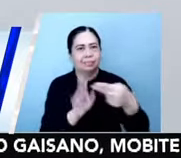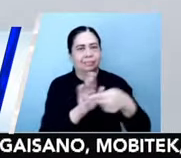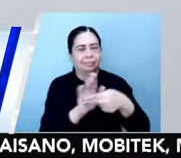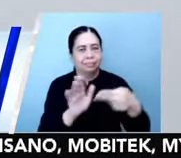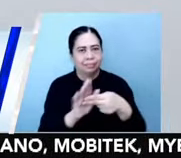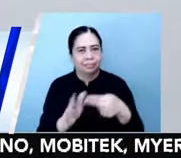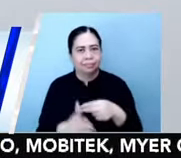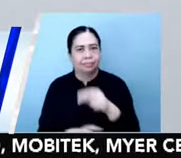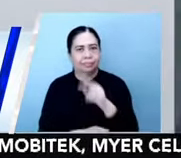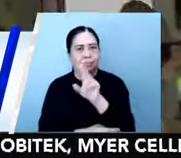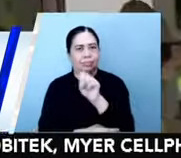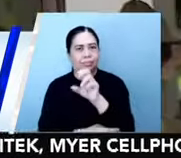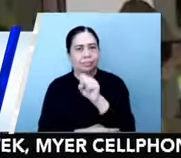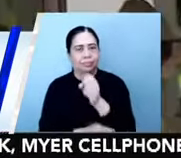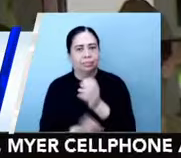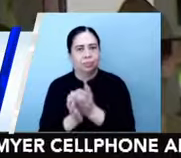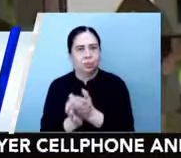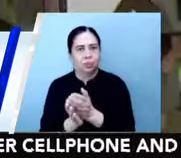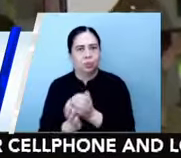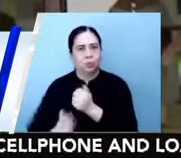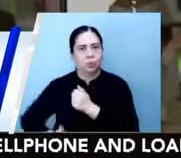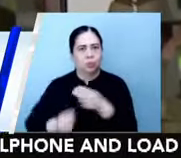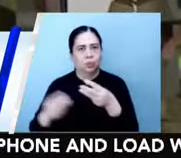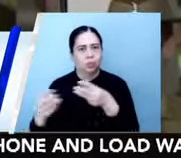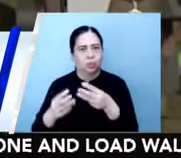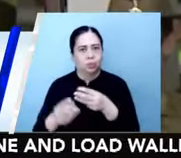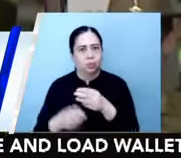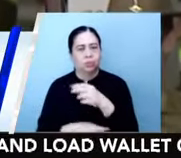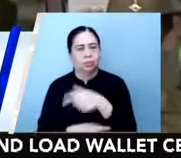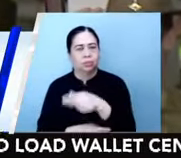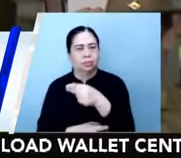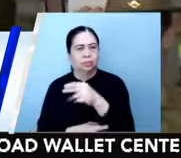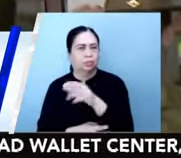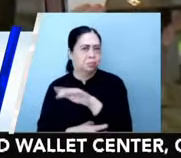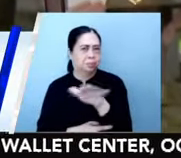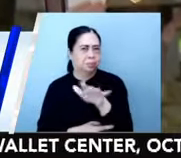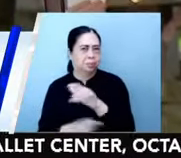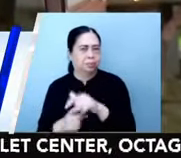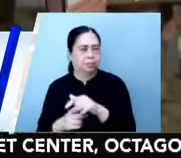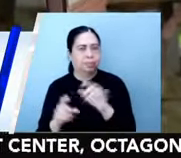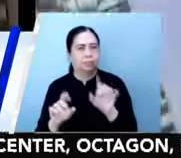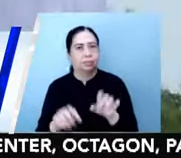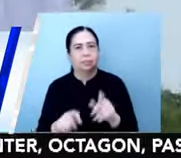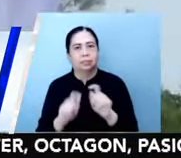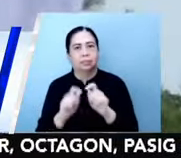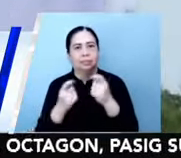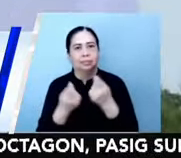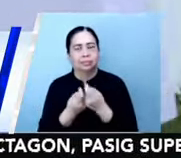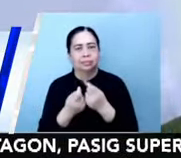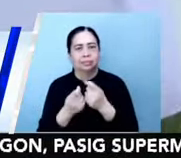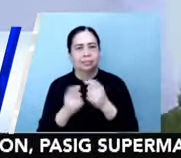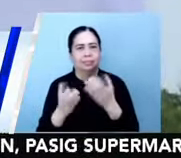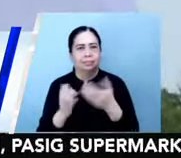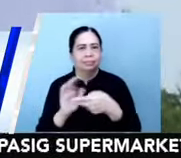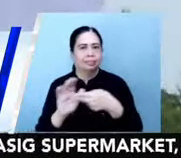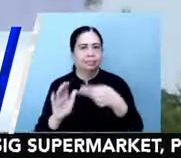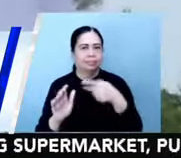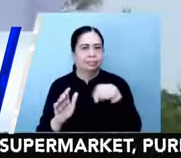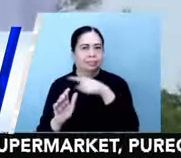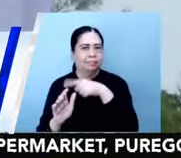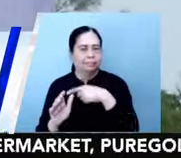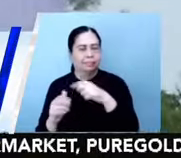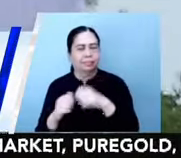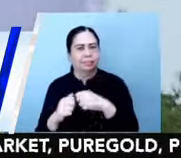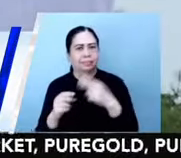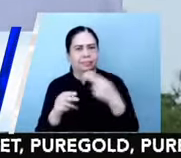littoral combat ship ng Amerika, HMAS Waramanga na tribal class destroyer ng Australia at JS Akebono na destroyer ng